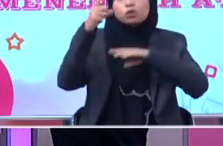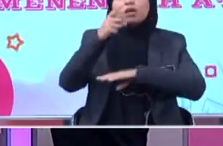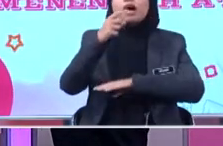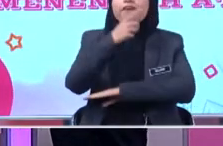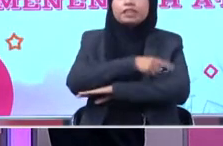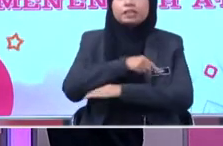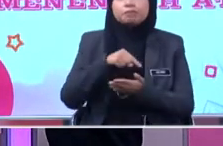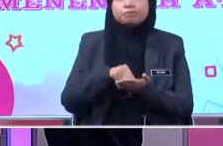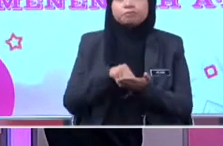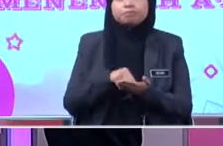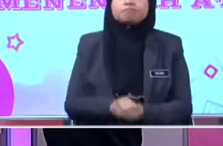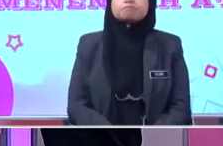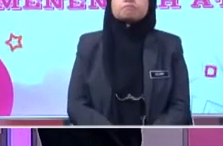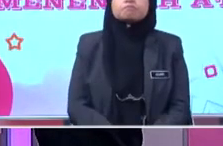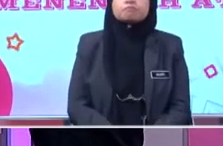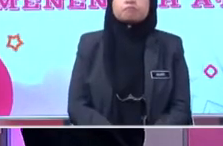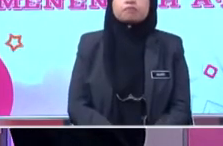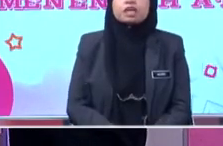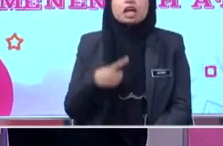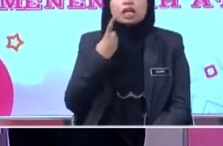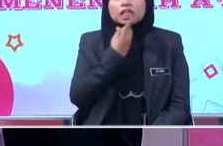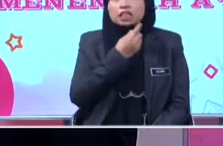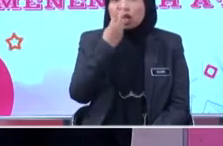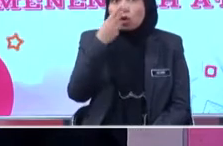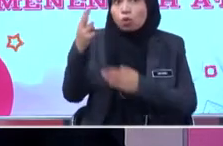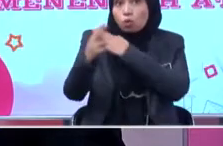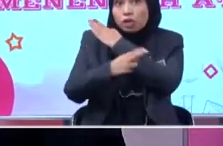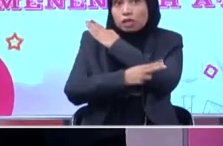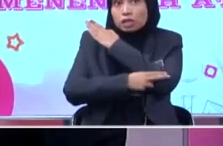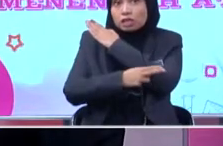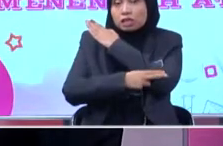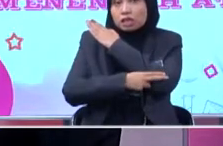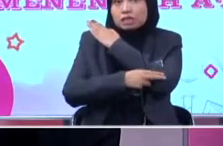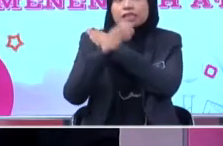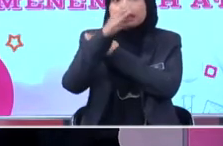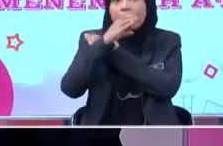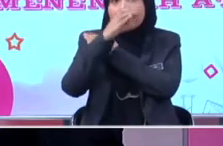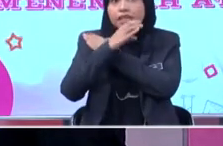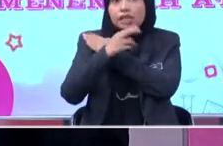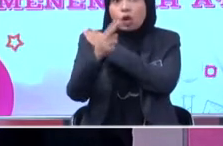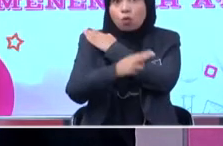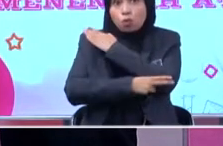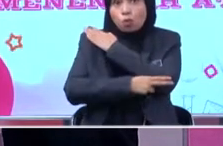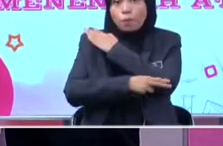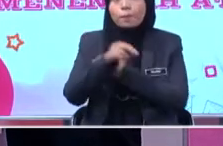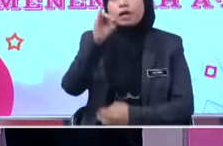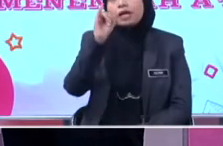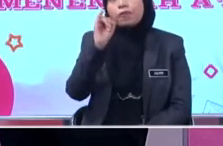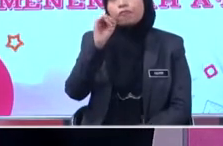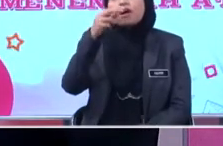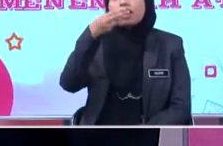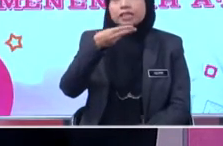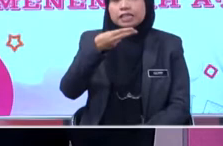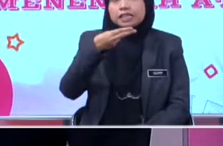pertama Oke kita ini oke cari hukum ikhfa Haqiqi dalam ayat 284